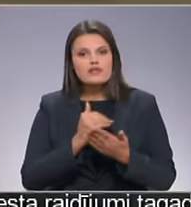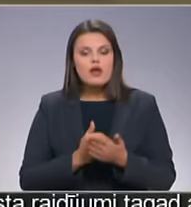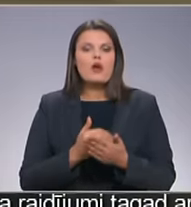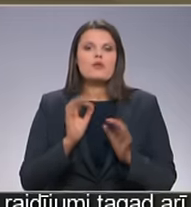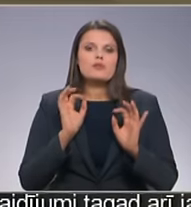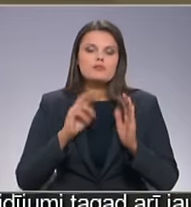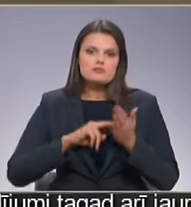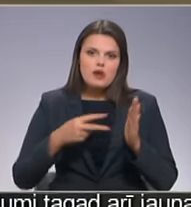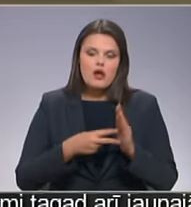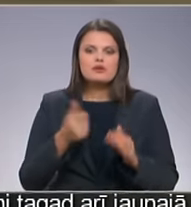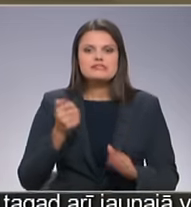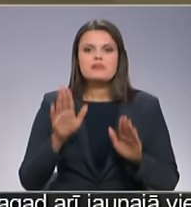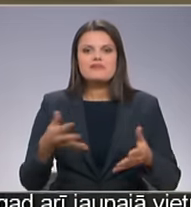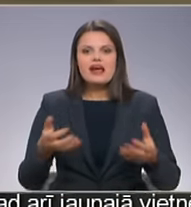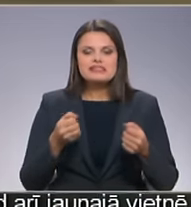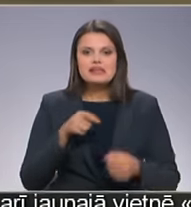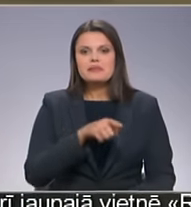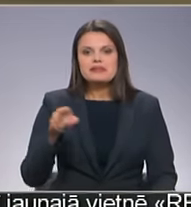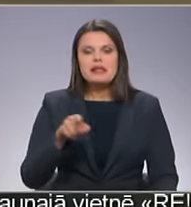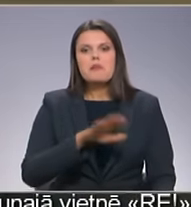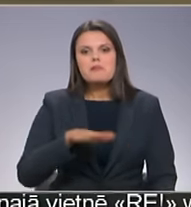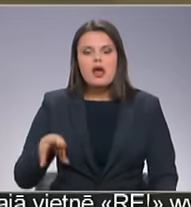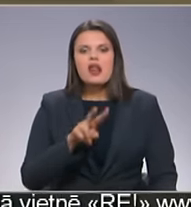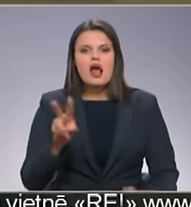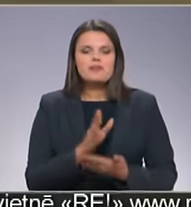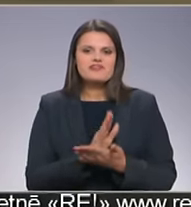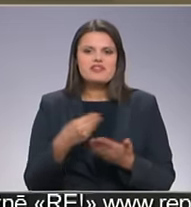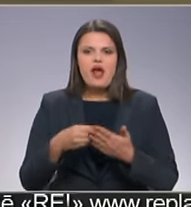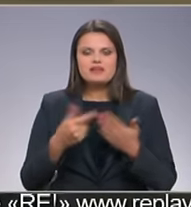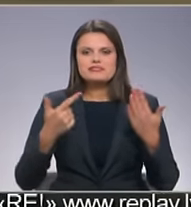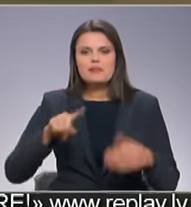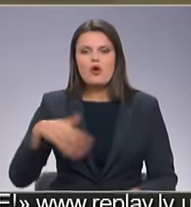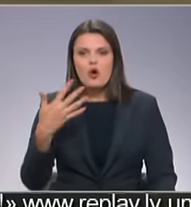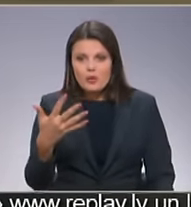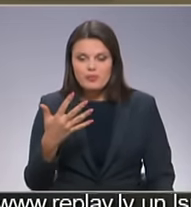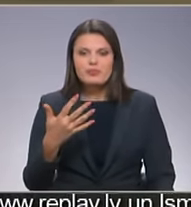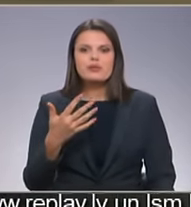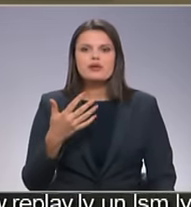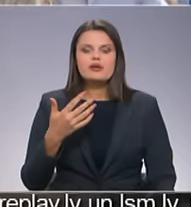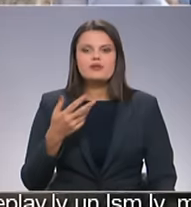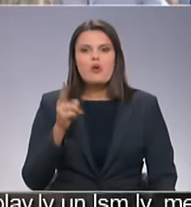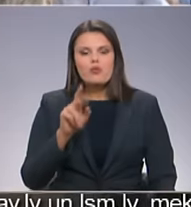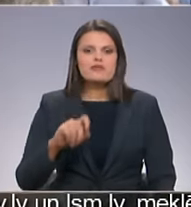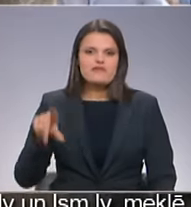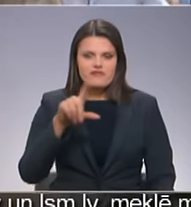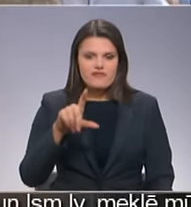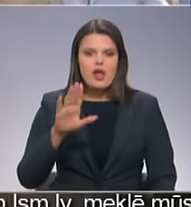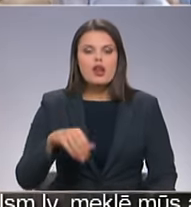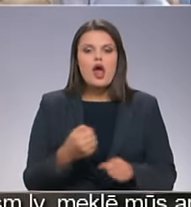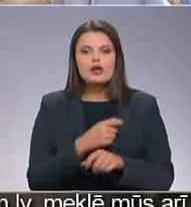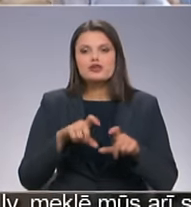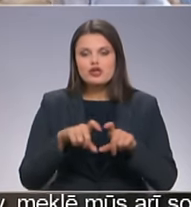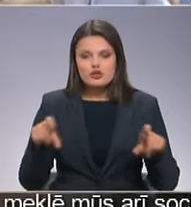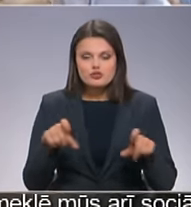paredz, kā stipendiju var saņemt tie skolēni, kur vidēja atzīme ir 7,5 un uz augšu. Lai gan skolā